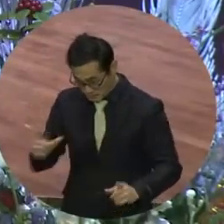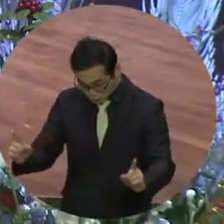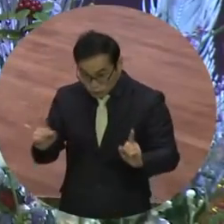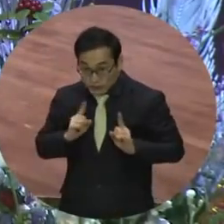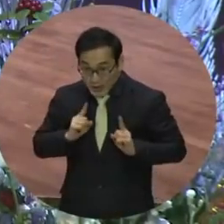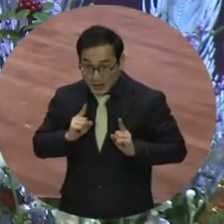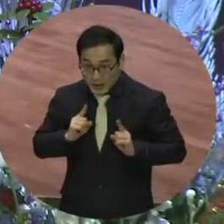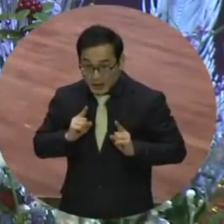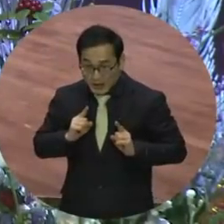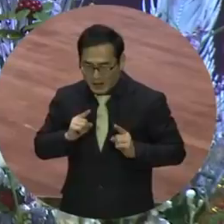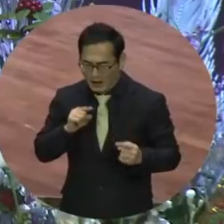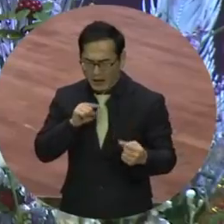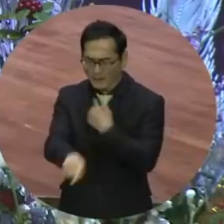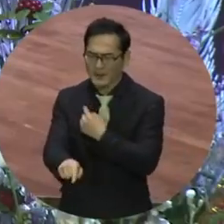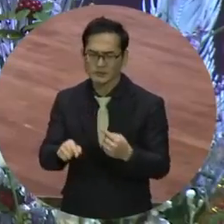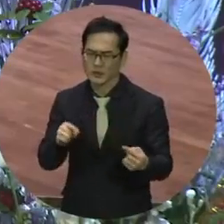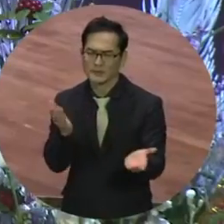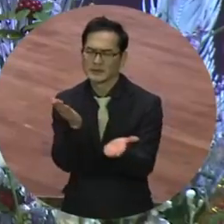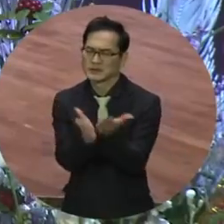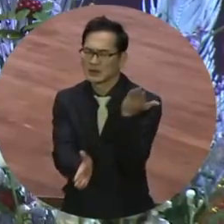굉장히 불신앙이에요 그거.